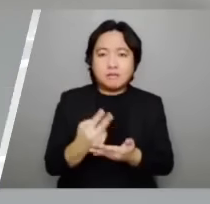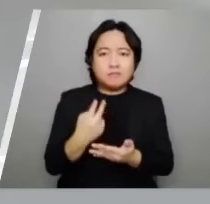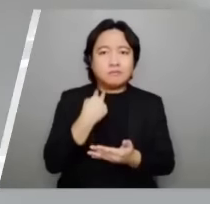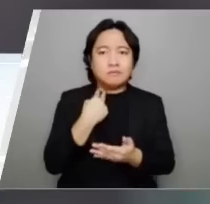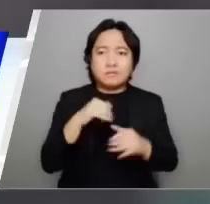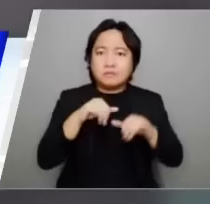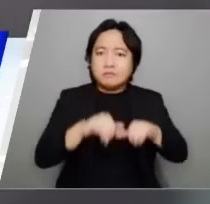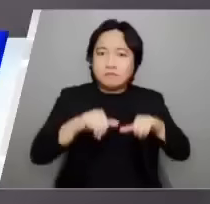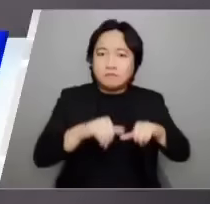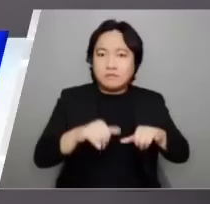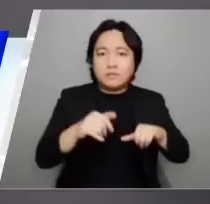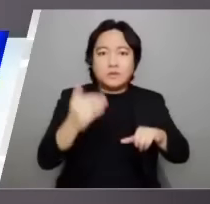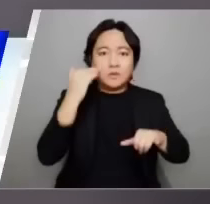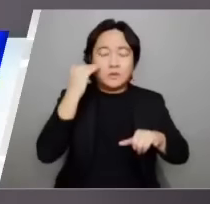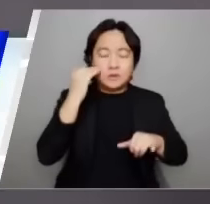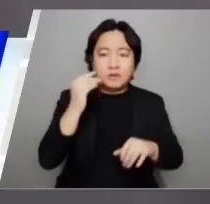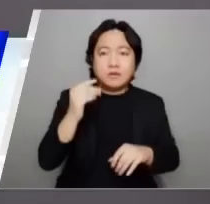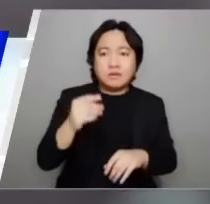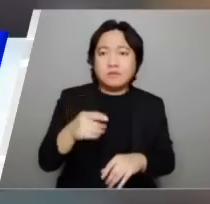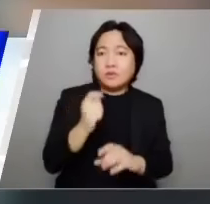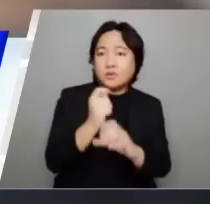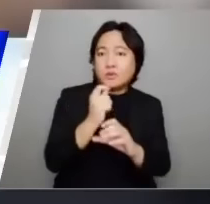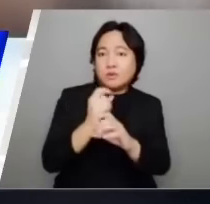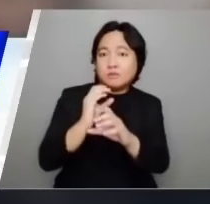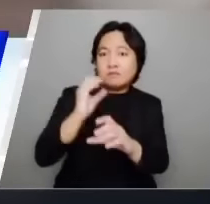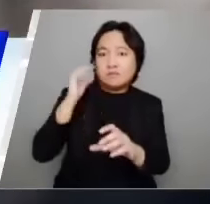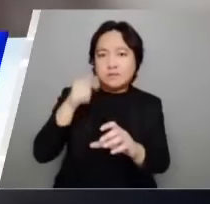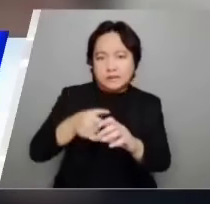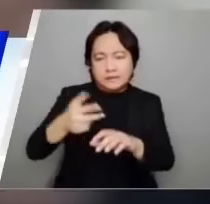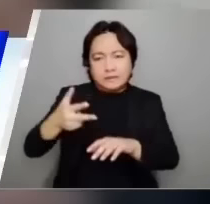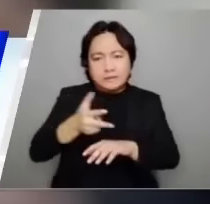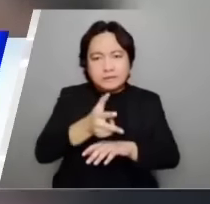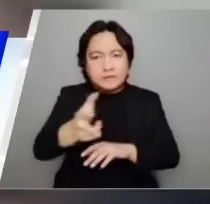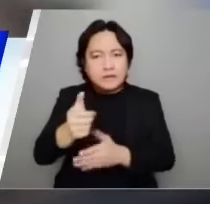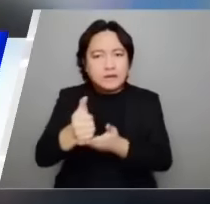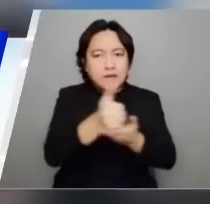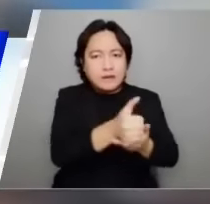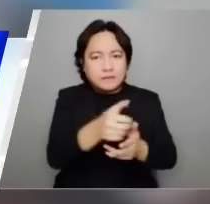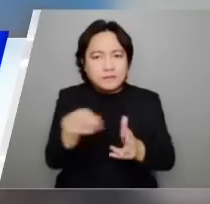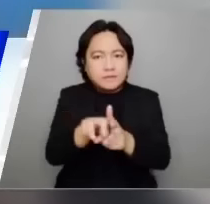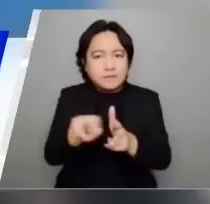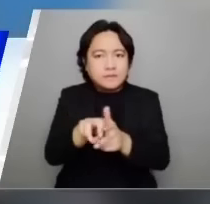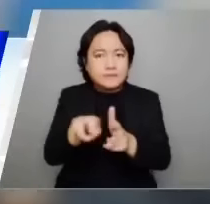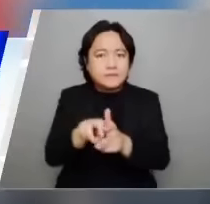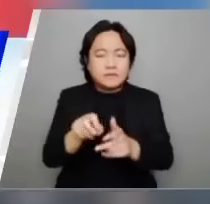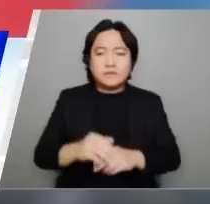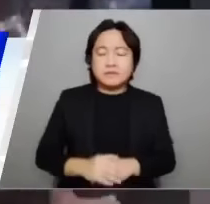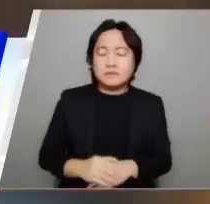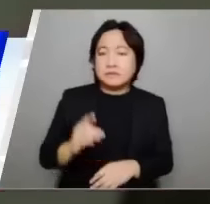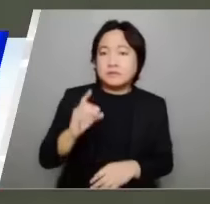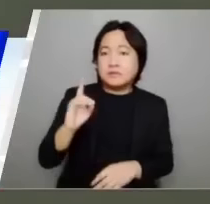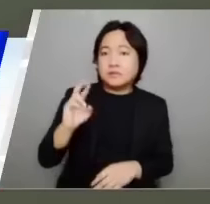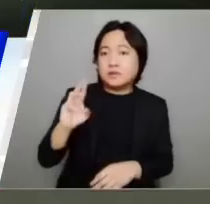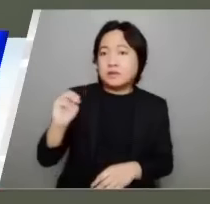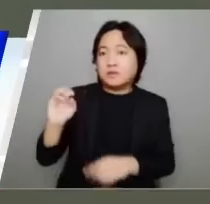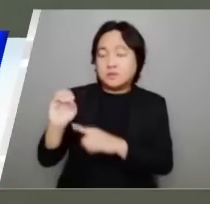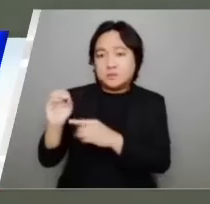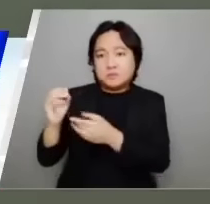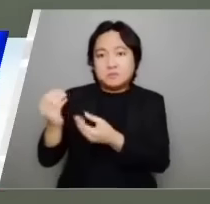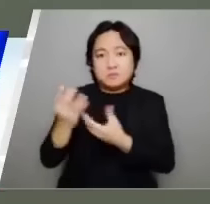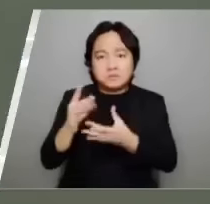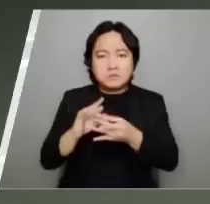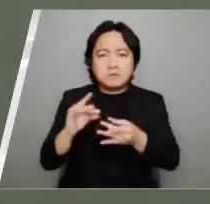truck. Ayon sa MDRRMO, marami pang residente sa ibang lugar ang nananawagan ng rescue.